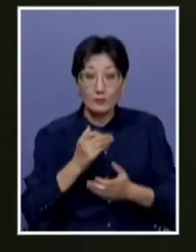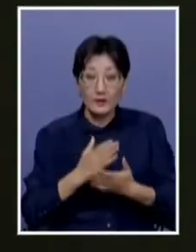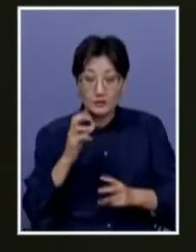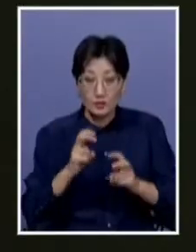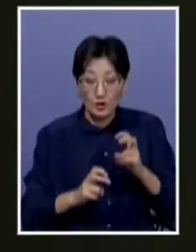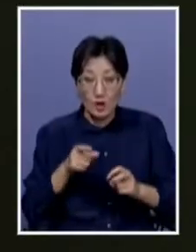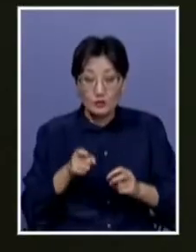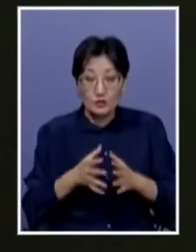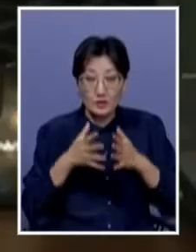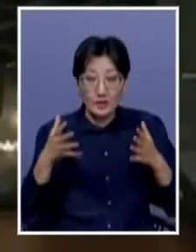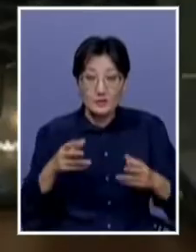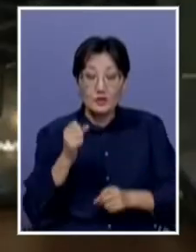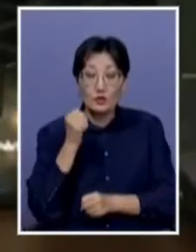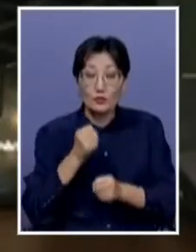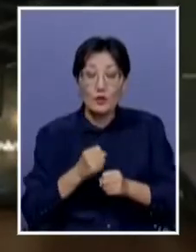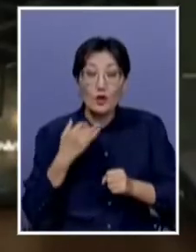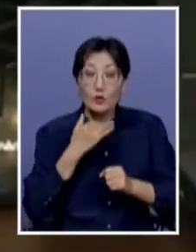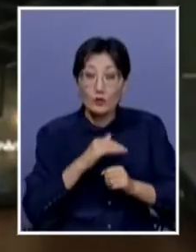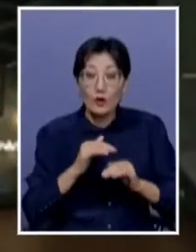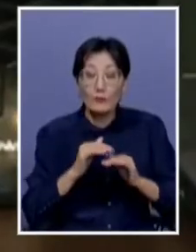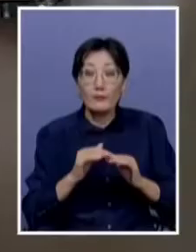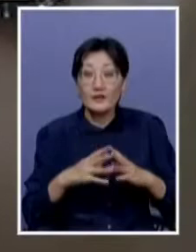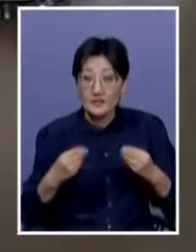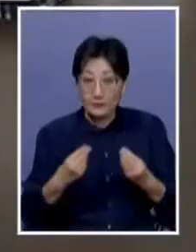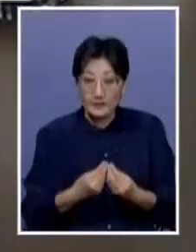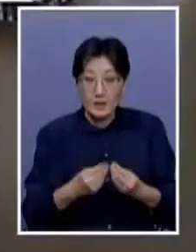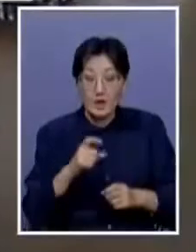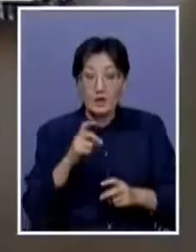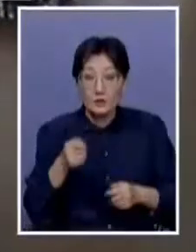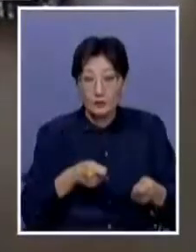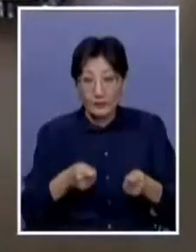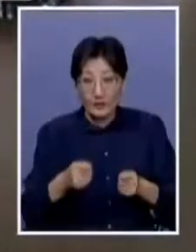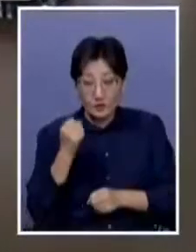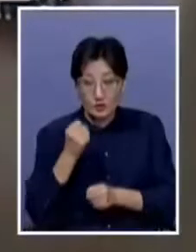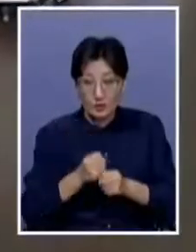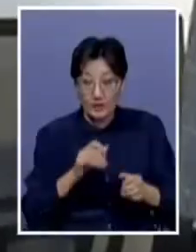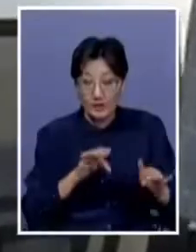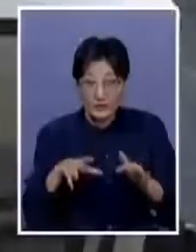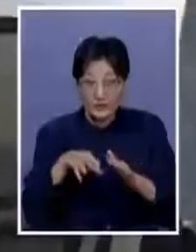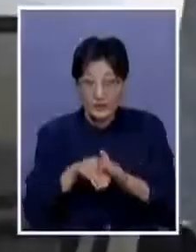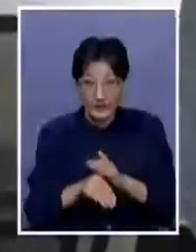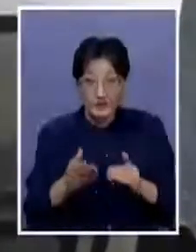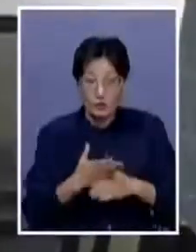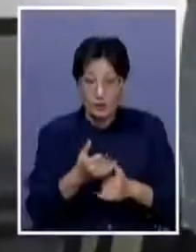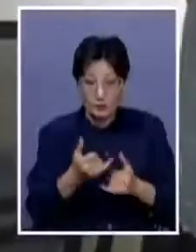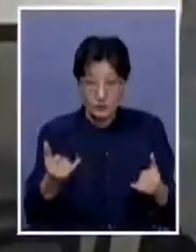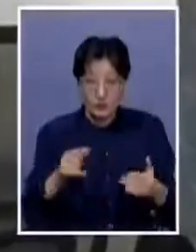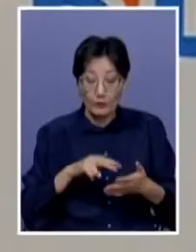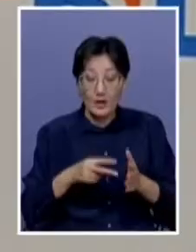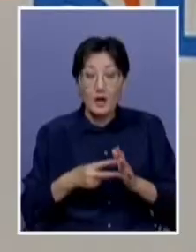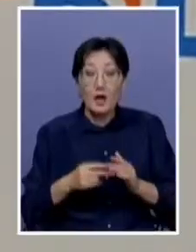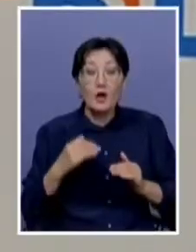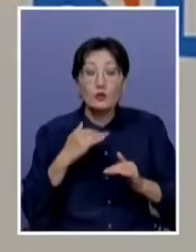зауыттың 100-ден аса қызметкері көп бала бағып отырғандар. Кәсіпорын басшылығы жұмысшыларына да акция аясында жәрдемдеспек. Мәселен, көп балалы